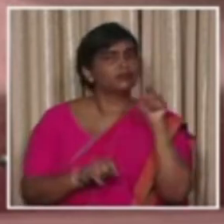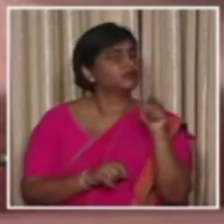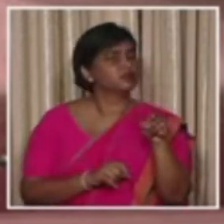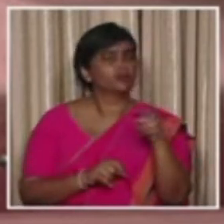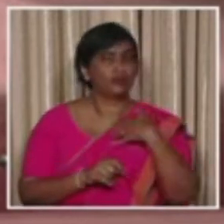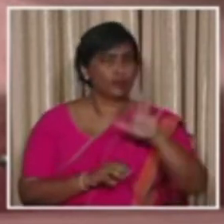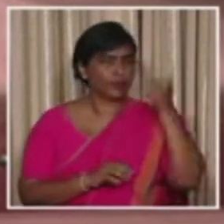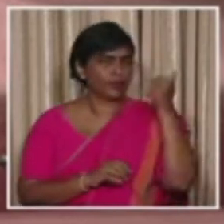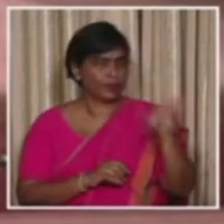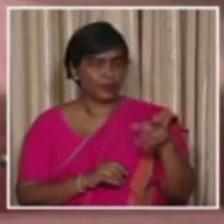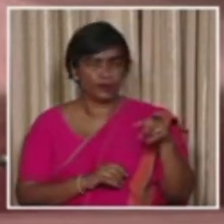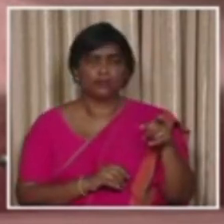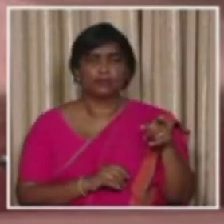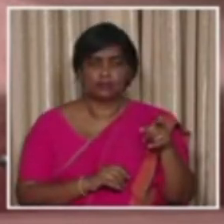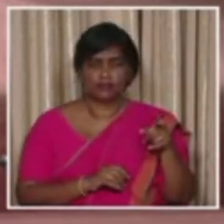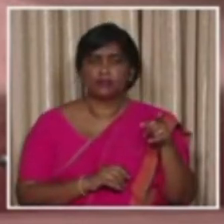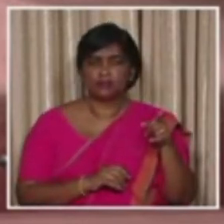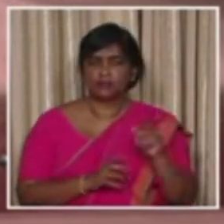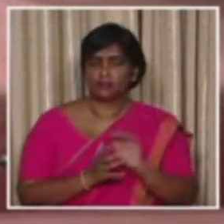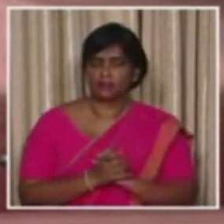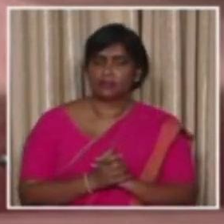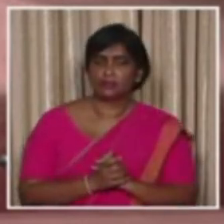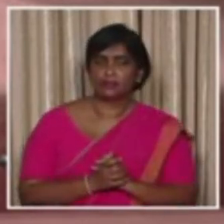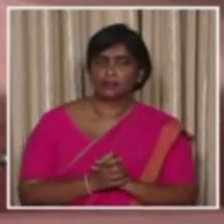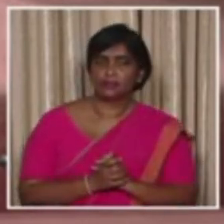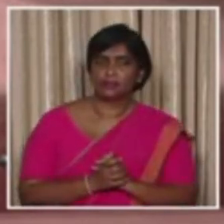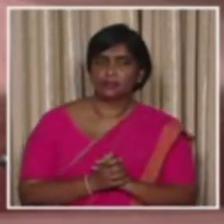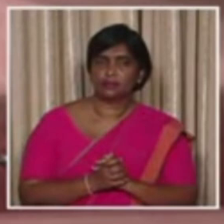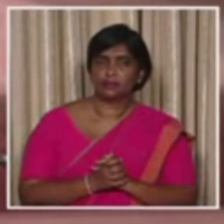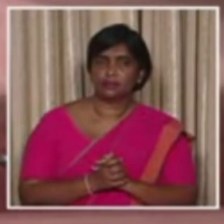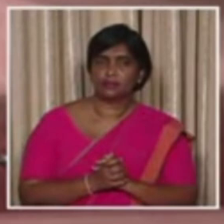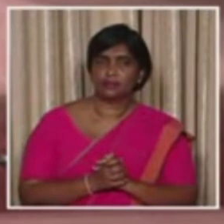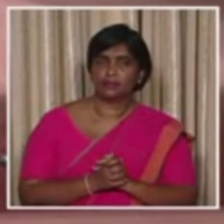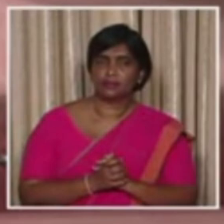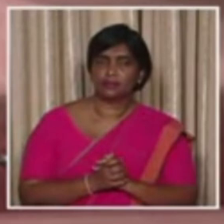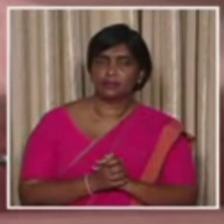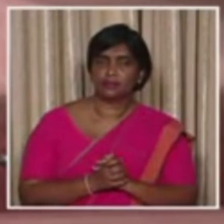இருக்கவில்லை. நாங்கள் இன்று